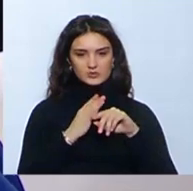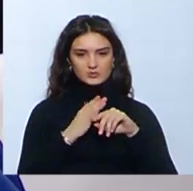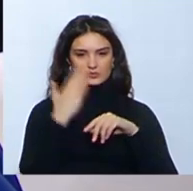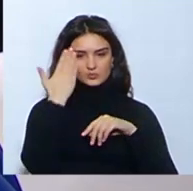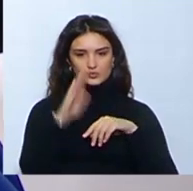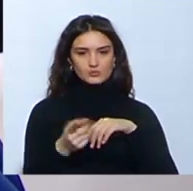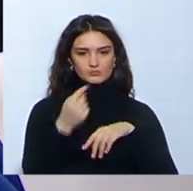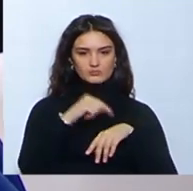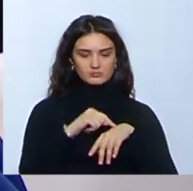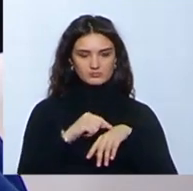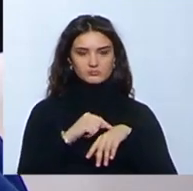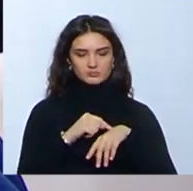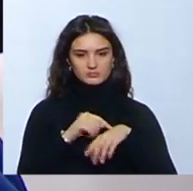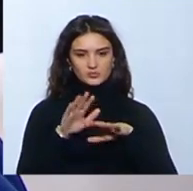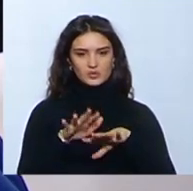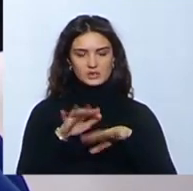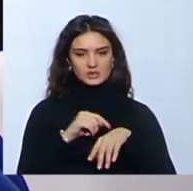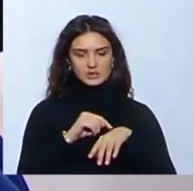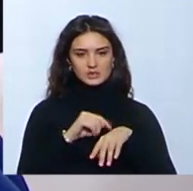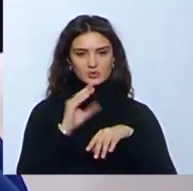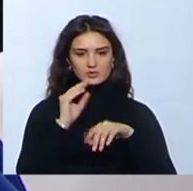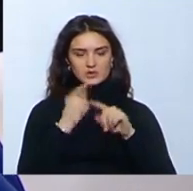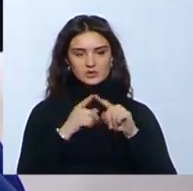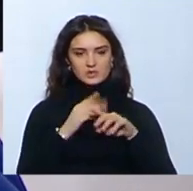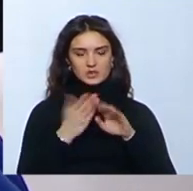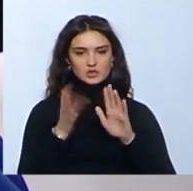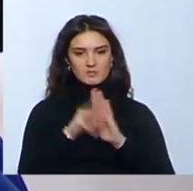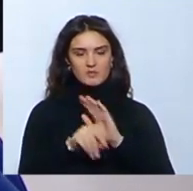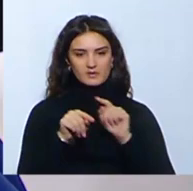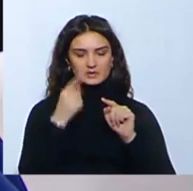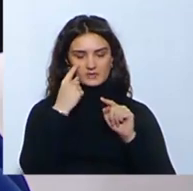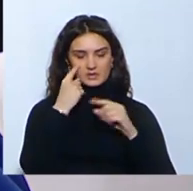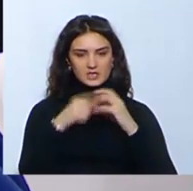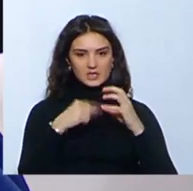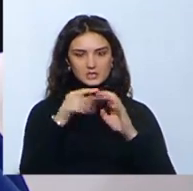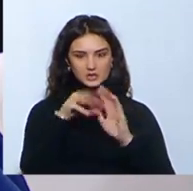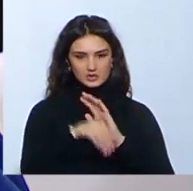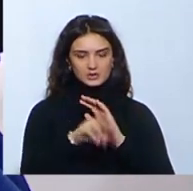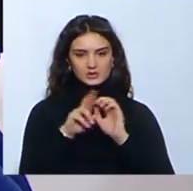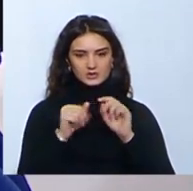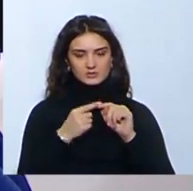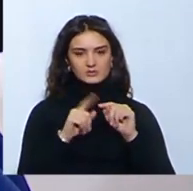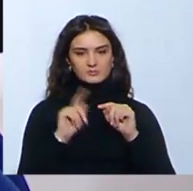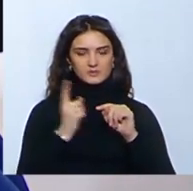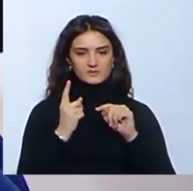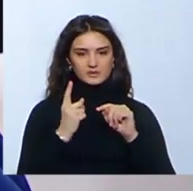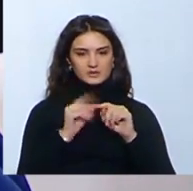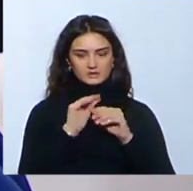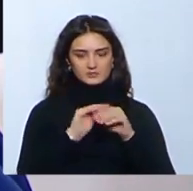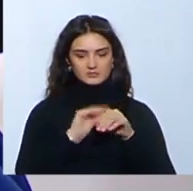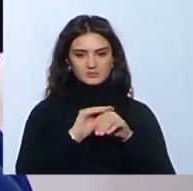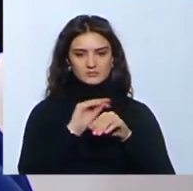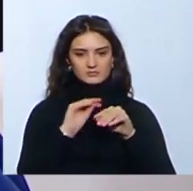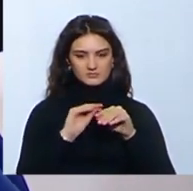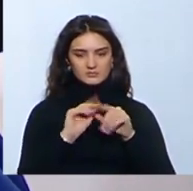სხეულის ლოკალიზაცია, ასე ვთქვათ, როცა ის არის შემავალი უკვე თვალის კაკლის შიგნით და პირველად დამუშავებასთან